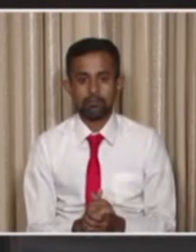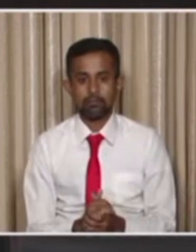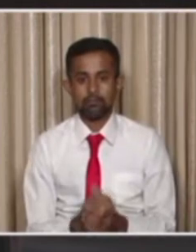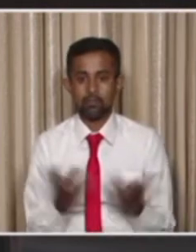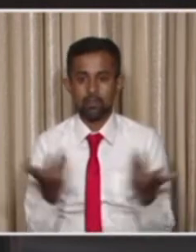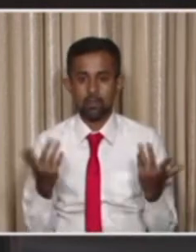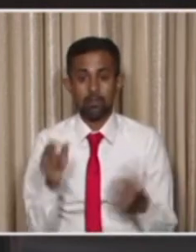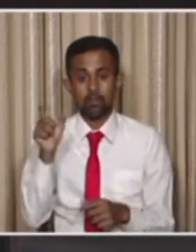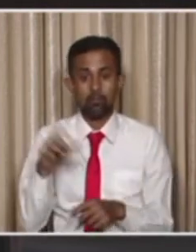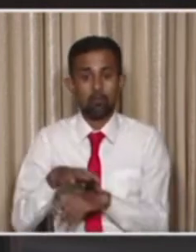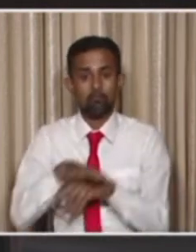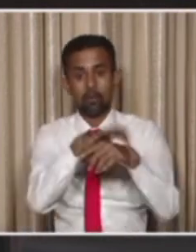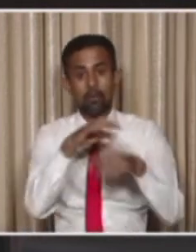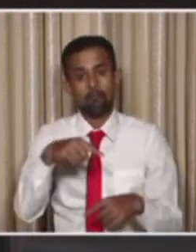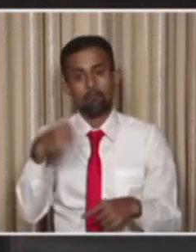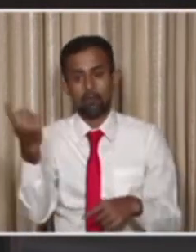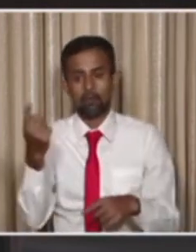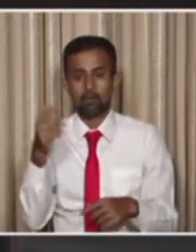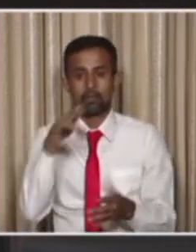නැතිනම් එයාව ගෙනියනවා වෙන තැනකට